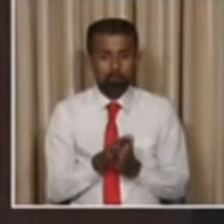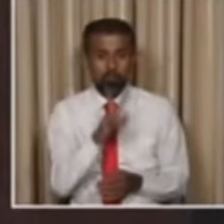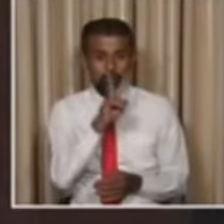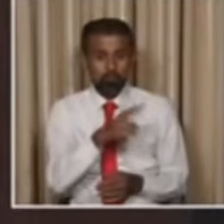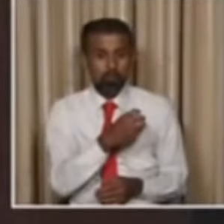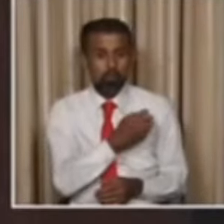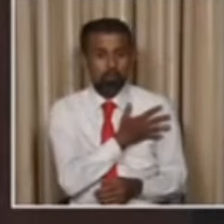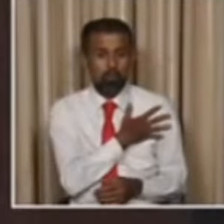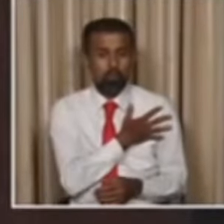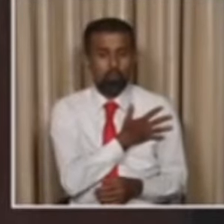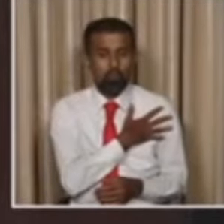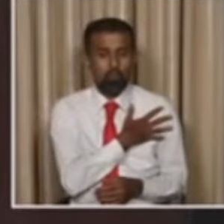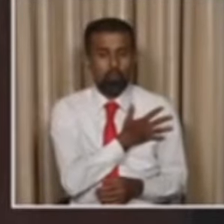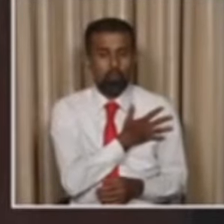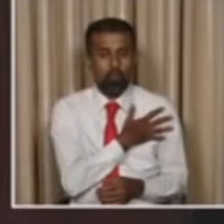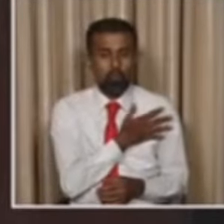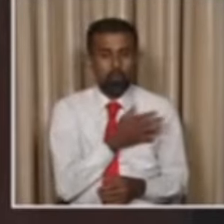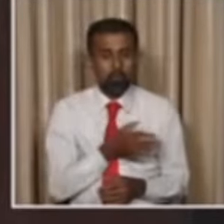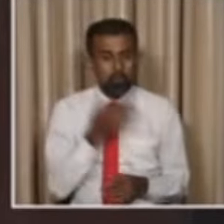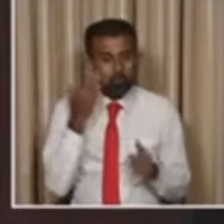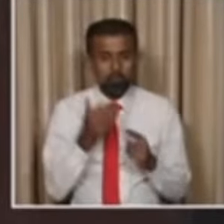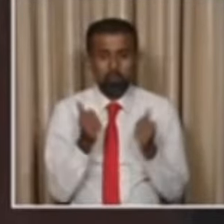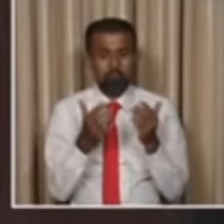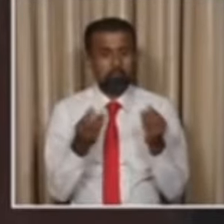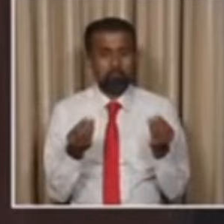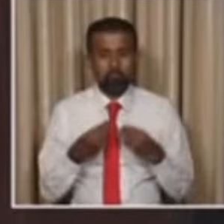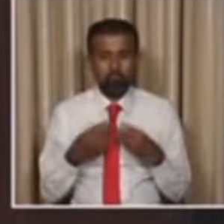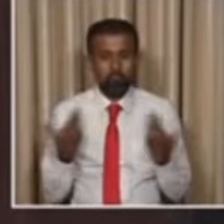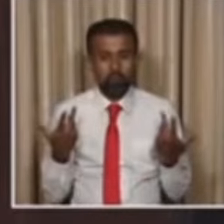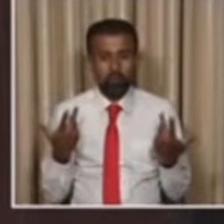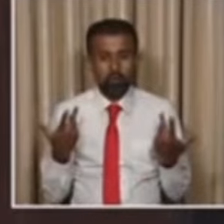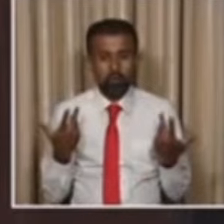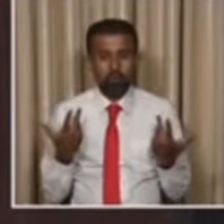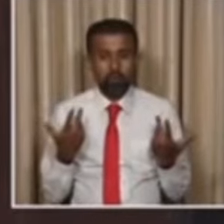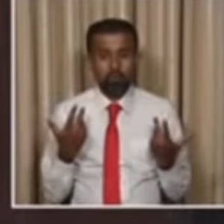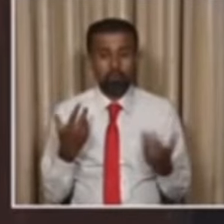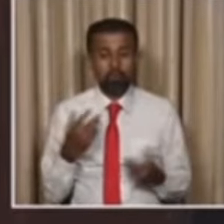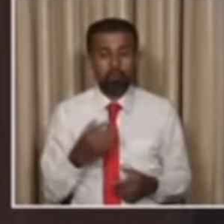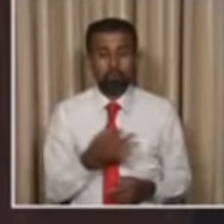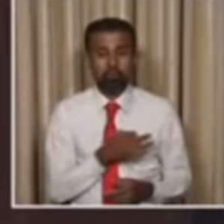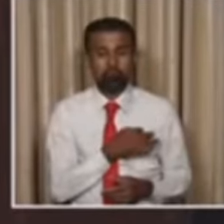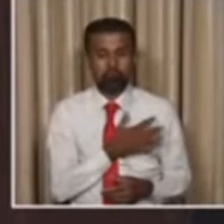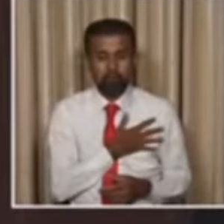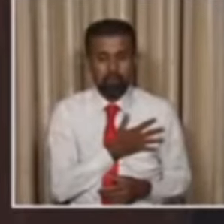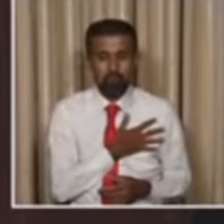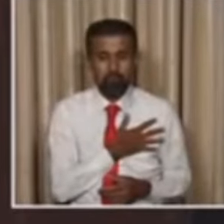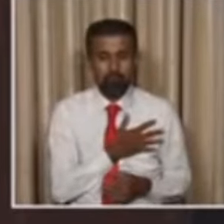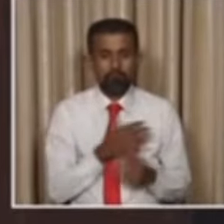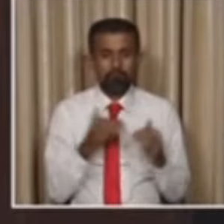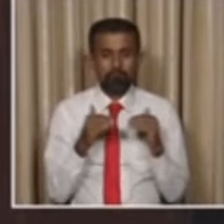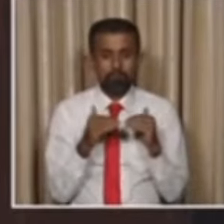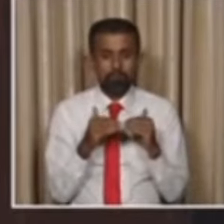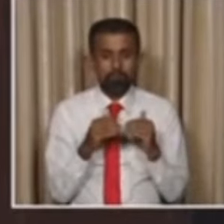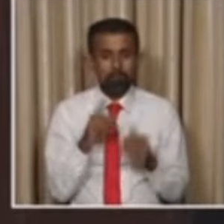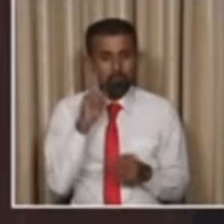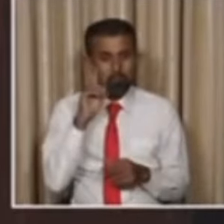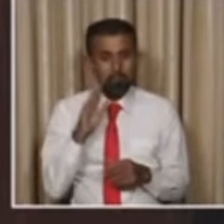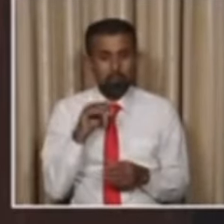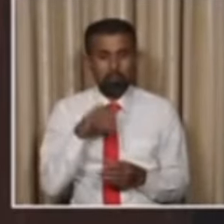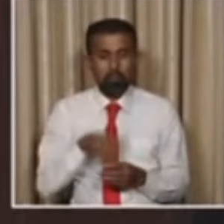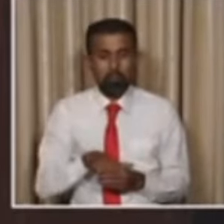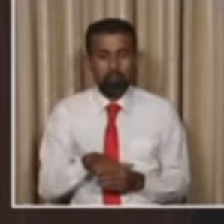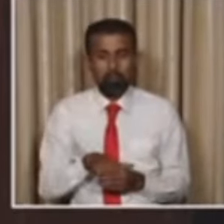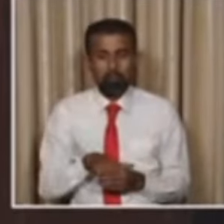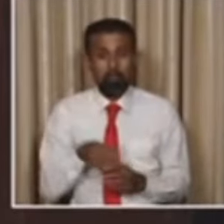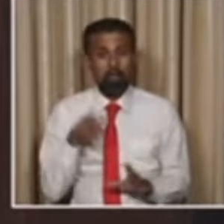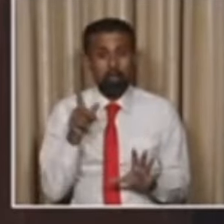ගෝඨාභය රාජපක්ෂගෙන් මේ කාරණේ ඉෂ්ට නොවුනහම එතුමා දැන් ඒ පිළිබඳ වෛරයෙන් පැසු වෙන එක නැත්නම් එතුමා සාධාරණත්වයක් අපේක්ෂා කිරීම තුල මේකෙන් දැන්